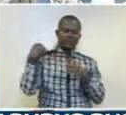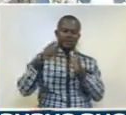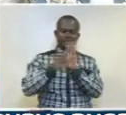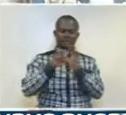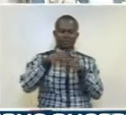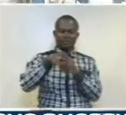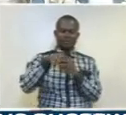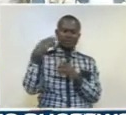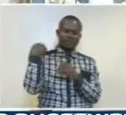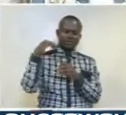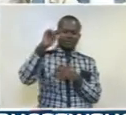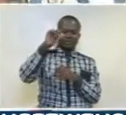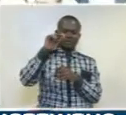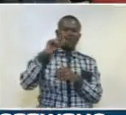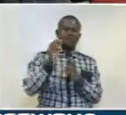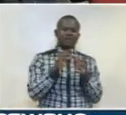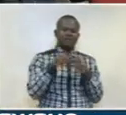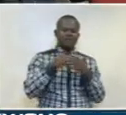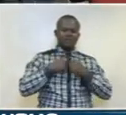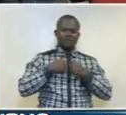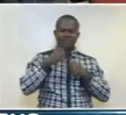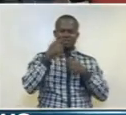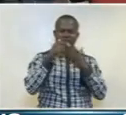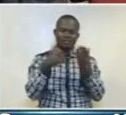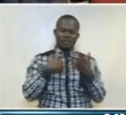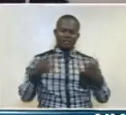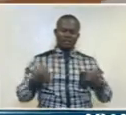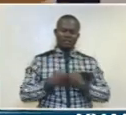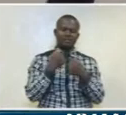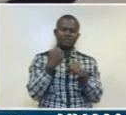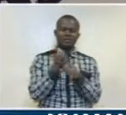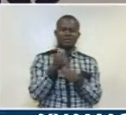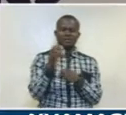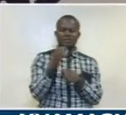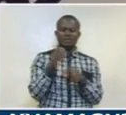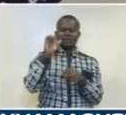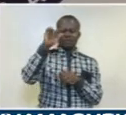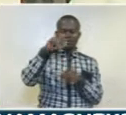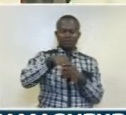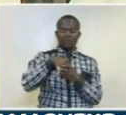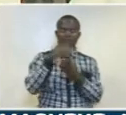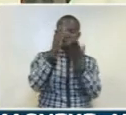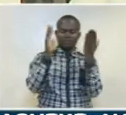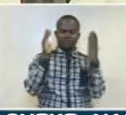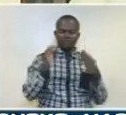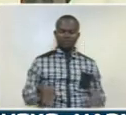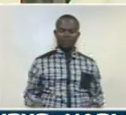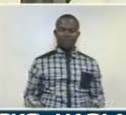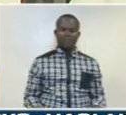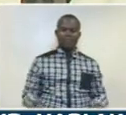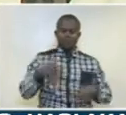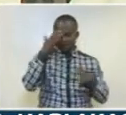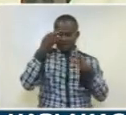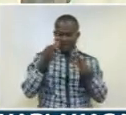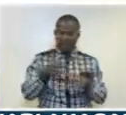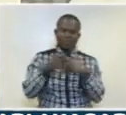kigo gishinzwe iby'indege za gisivile mu Rwanda, avuga ko ibi byagize ingaruka ku mikorere ya za sosiyete zikora ubwikorezi bwo mu kirere. Icyo cyemezo byakomeje